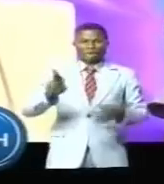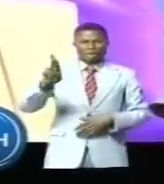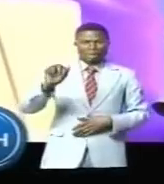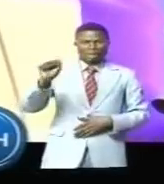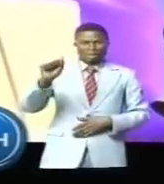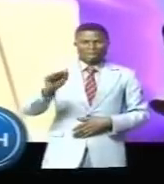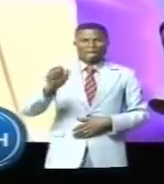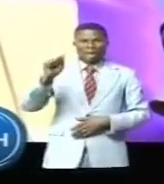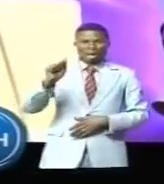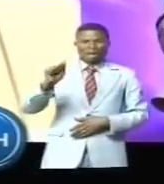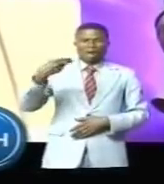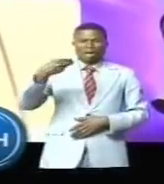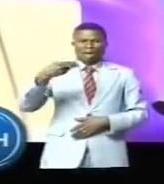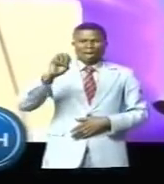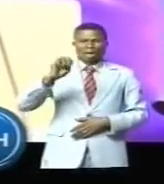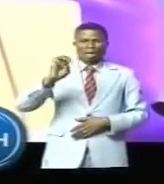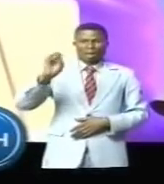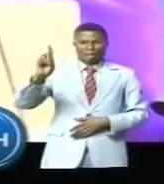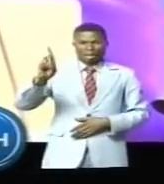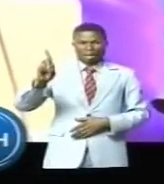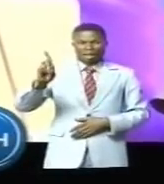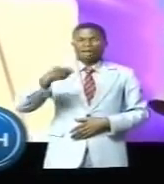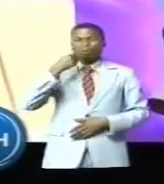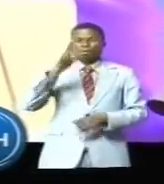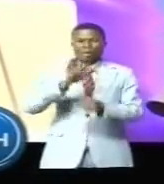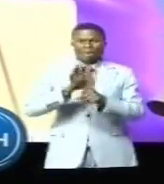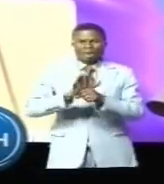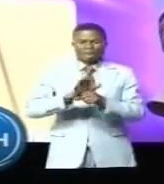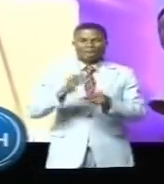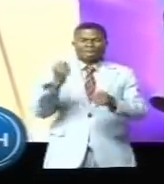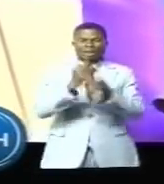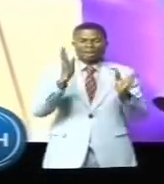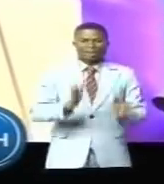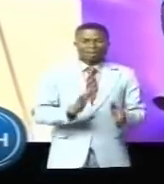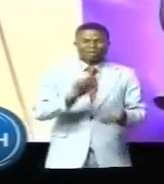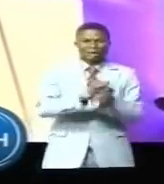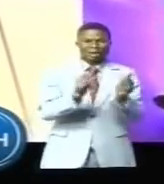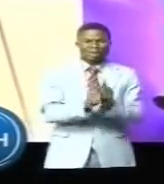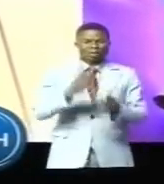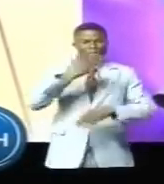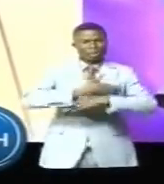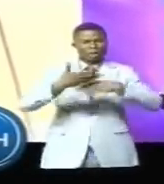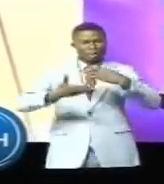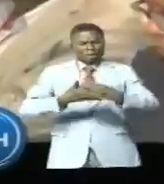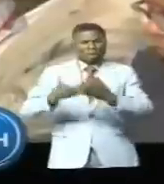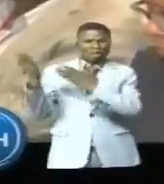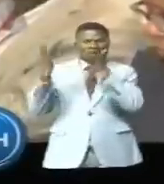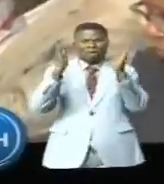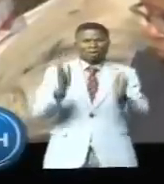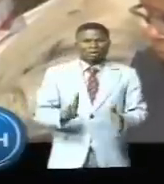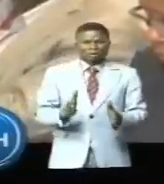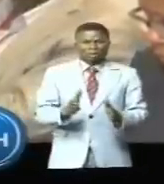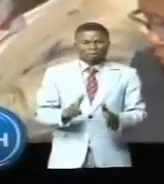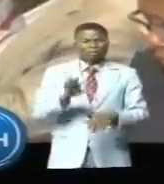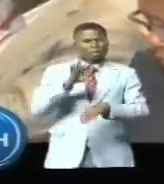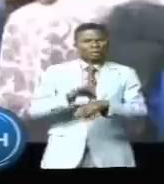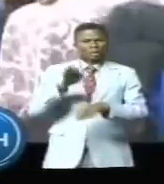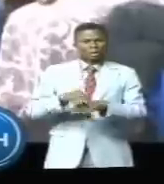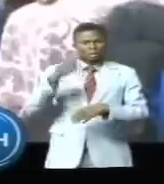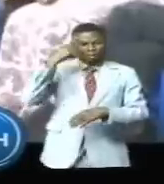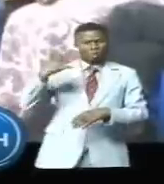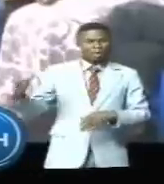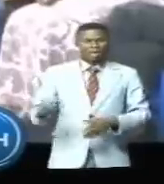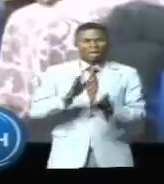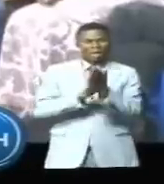Ahmed Kalej, a axé son intervention sur la sous-traitance dans les secteurs des infrastructures de transport, opportunité pour la prise